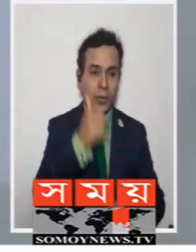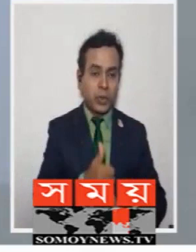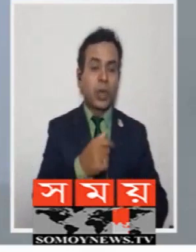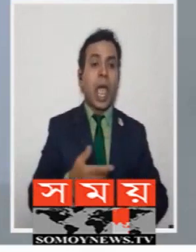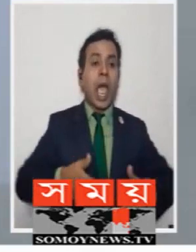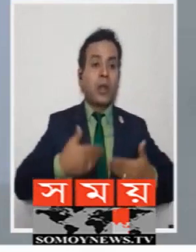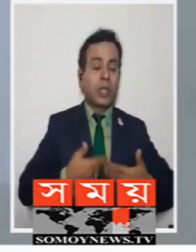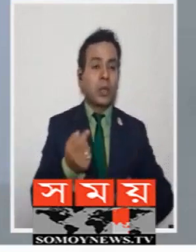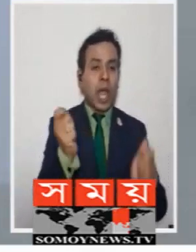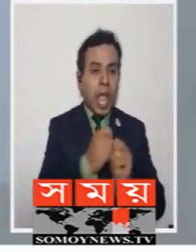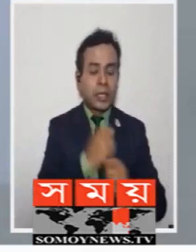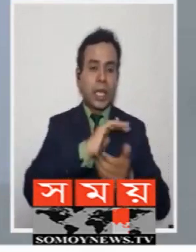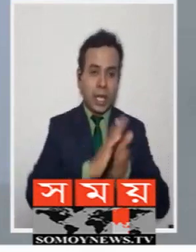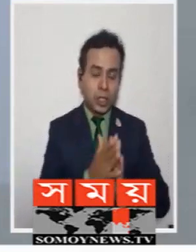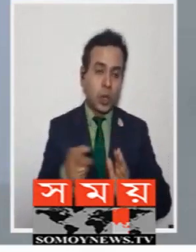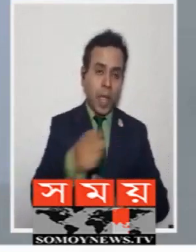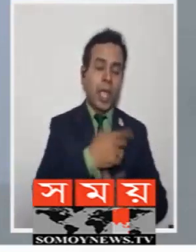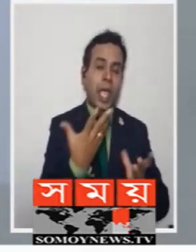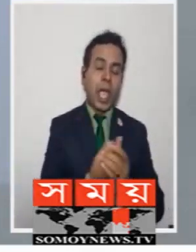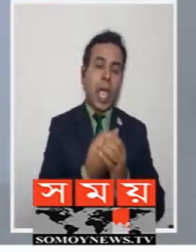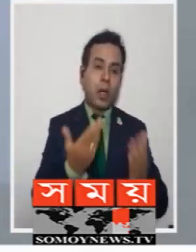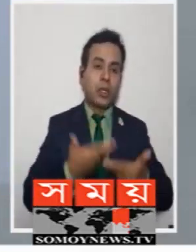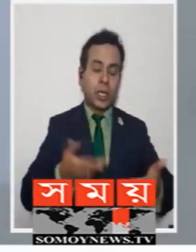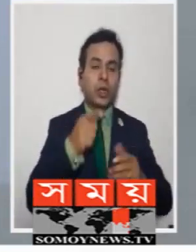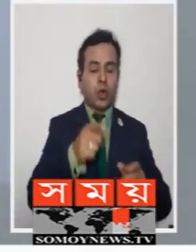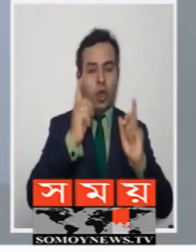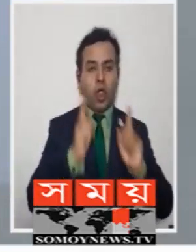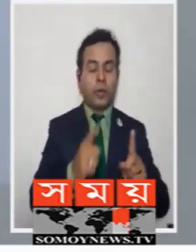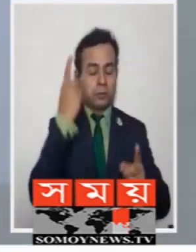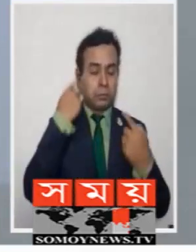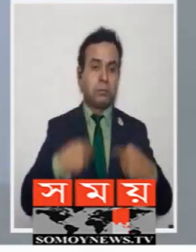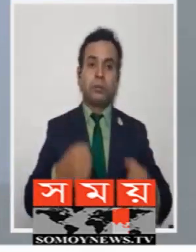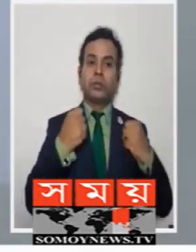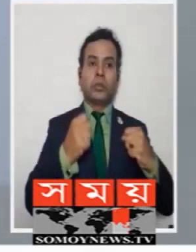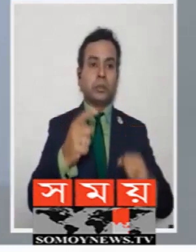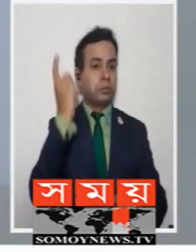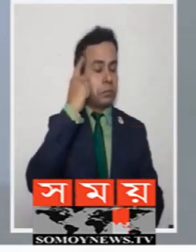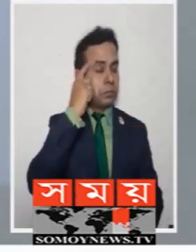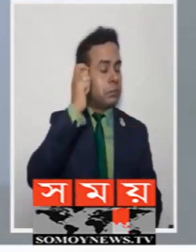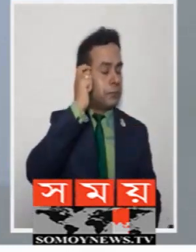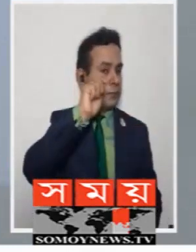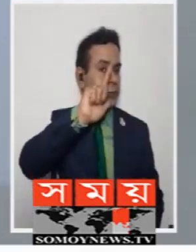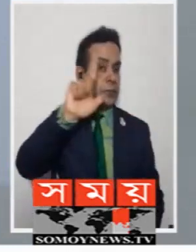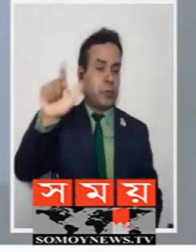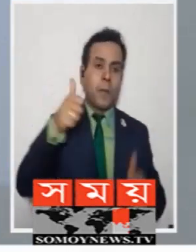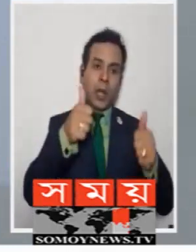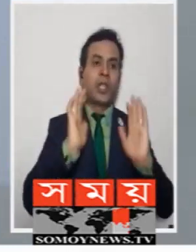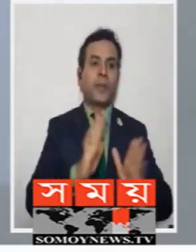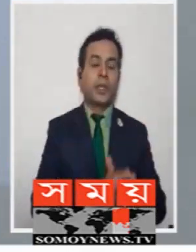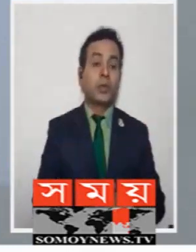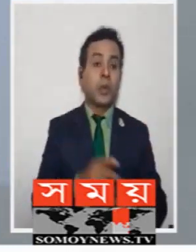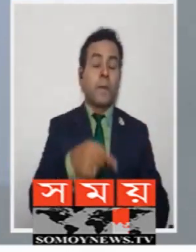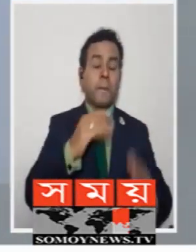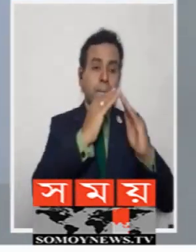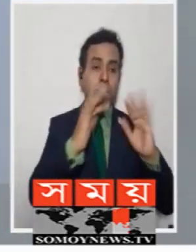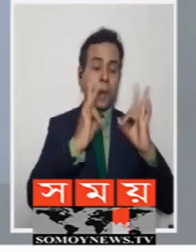প্রতিরোধ সক্ষমতাকে বাড়াতে বা রোগ প্রতিরোধ ক্ষমতা বাড়ানোর জন্য মানসিক স্বাস্থ্যের দিকেও যত্ন নিতে হবে। আমরা যদি মানসিকভাবে